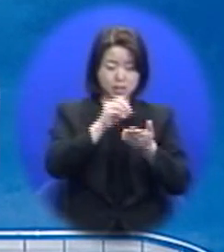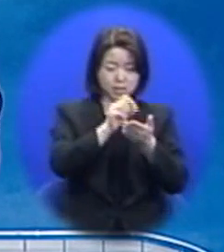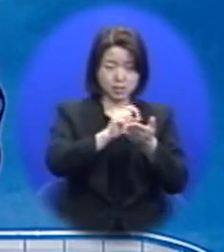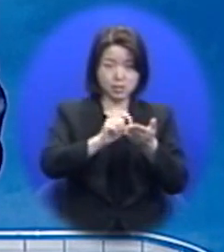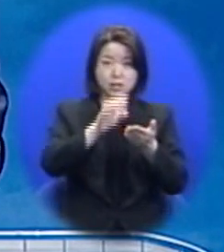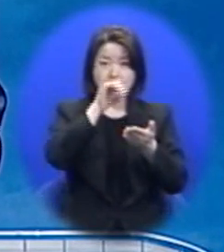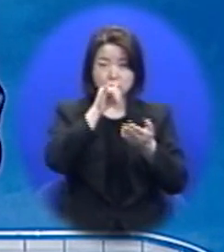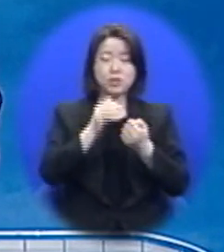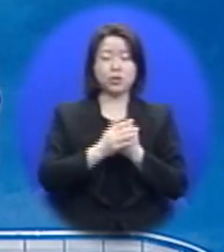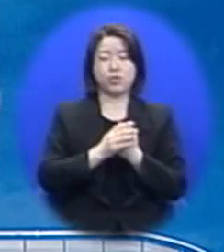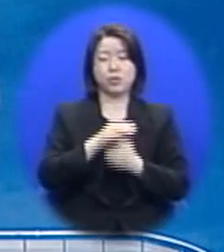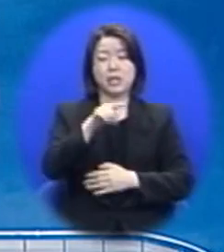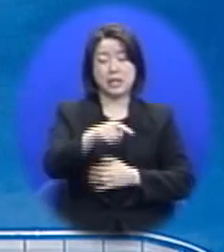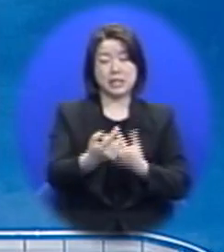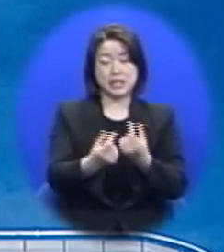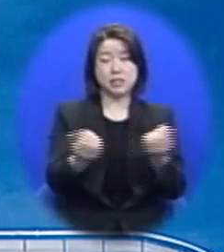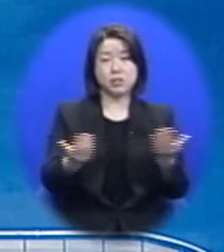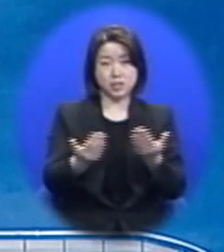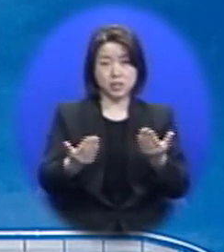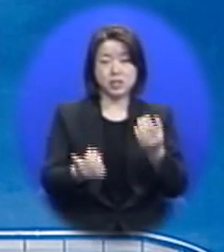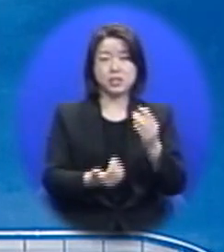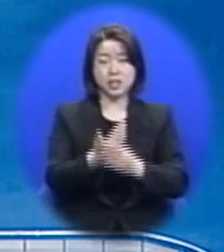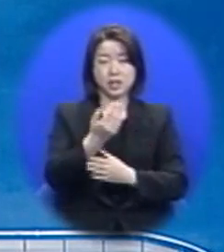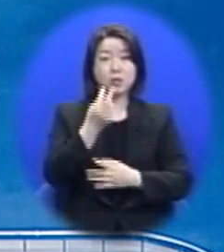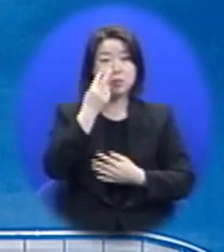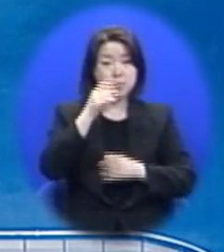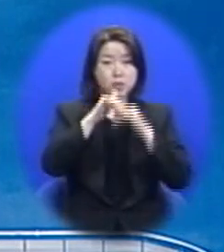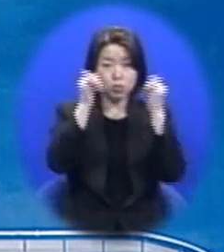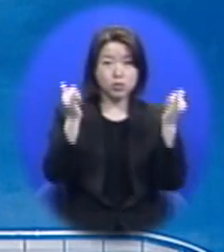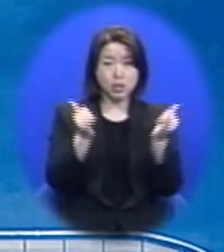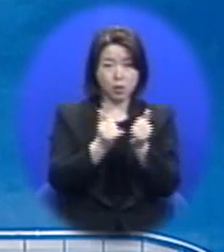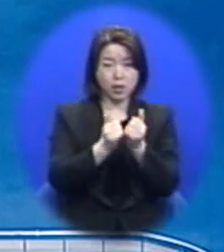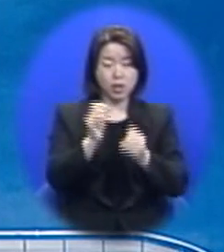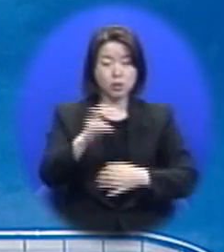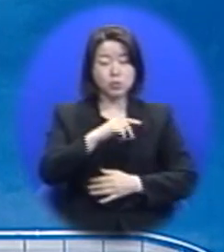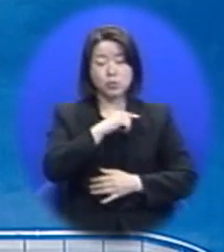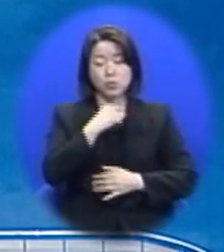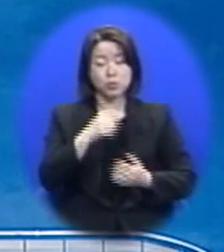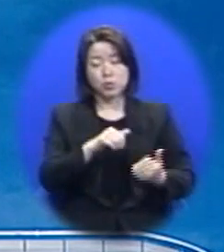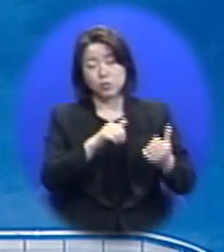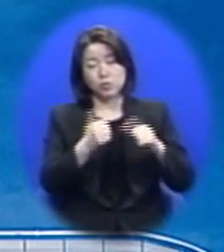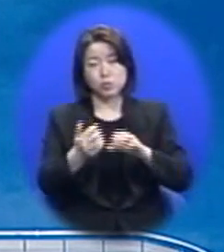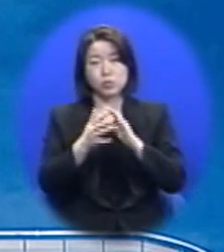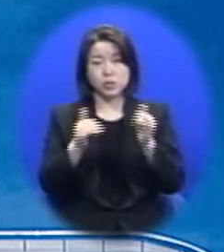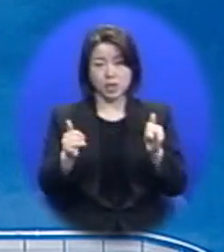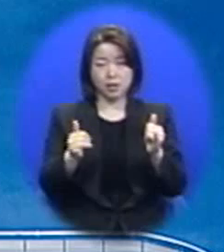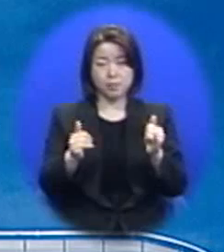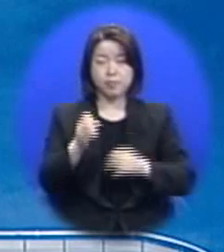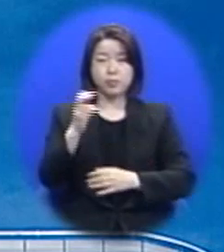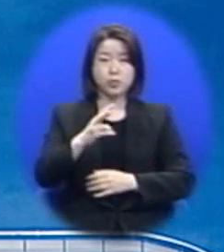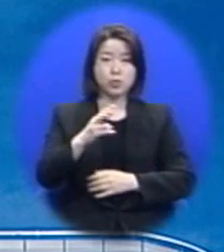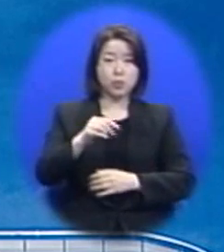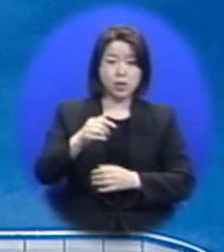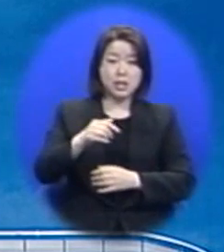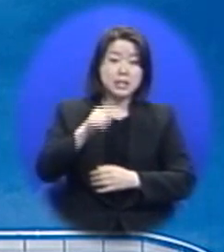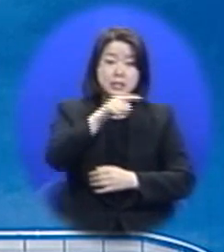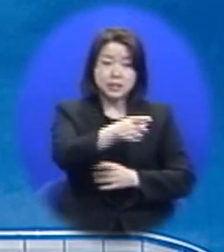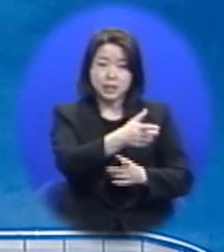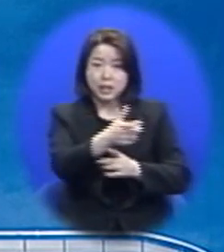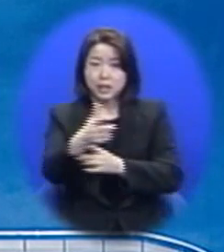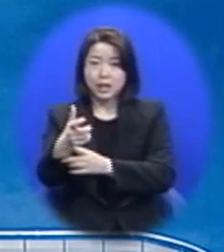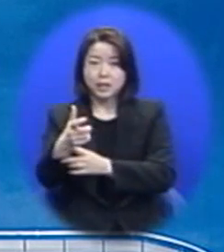쓰셨더라고요. 이런 일이 벌어지는 미국 사회나 또는 희생자나 가해자가 겪었을 아픔을